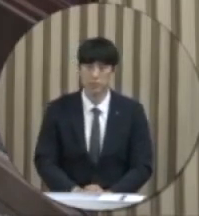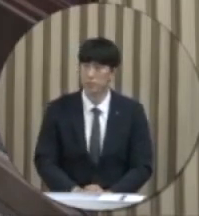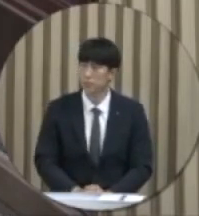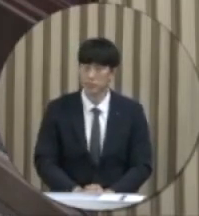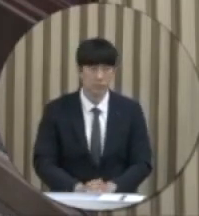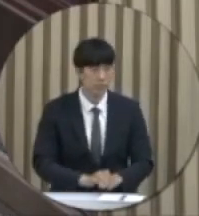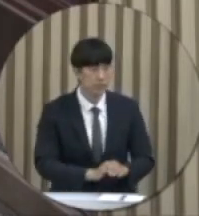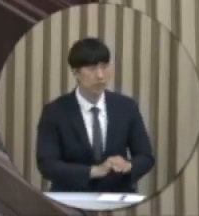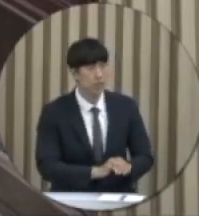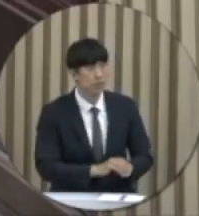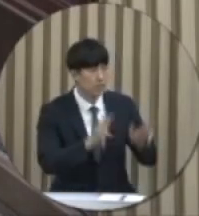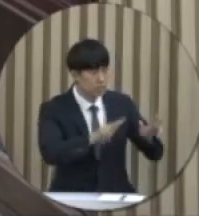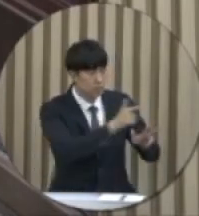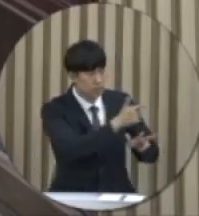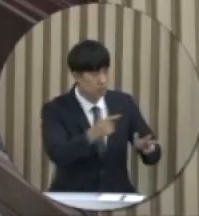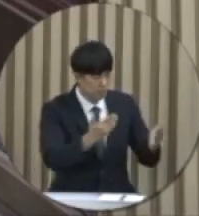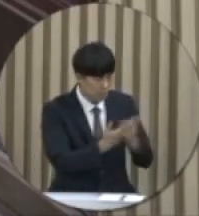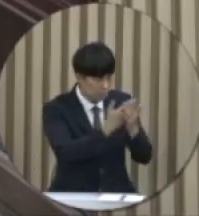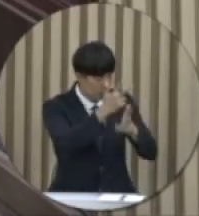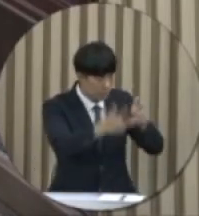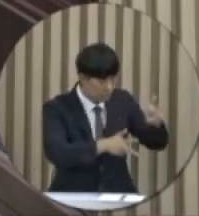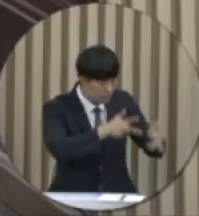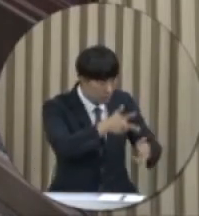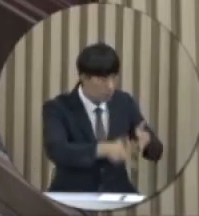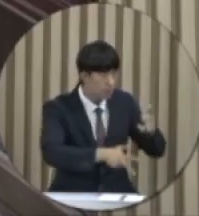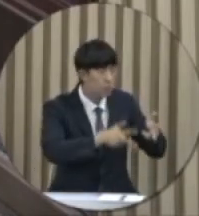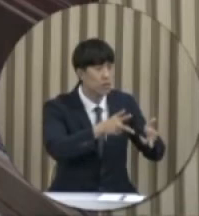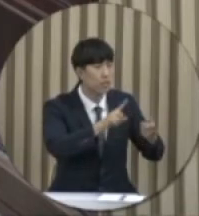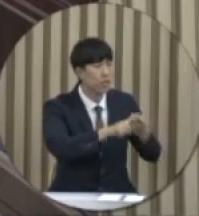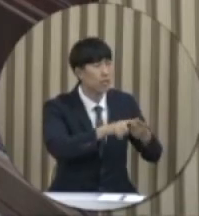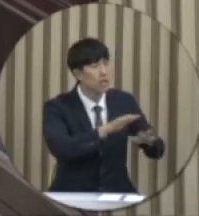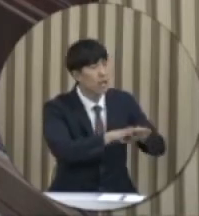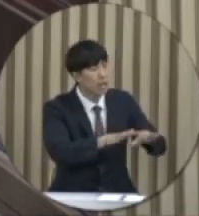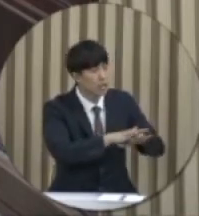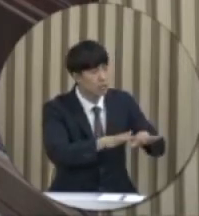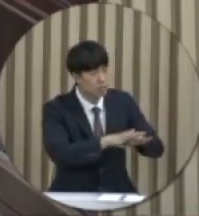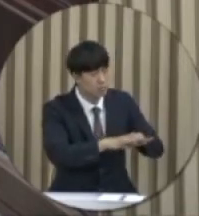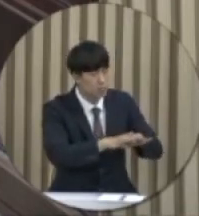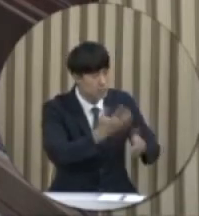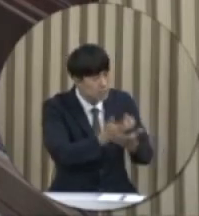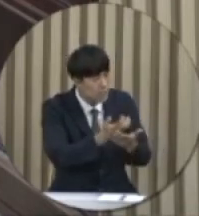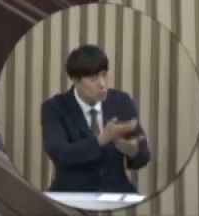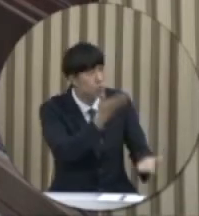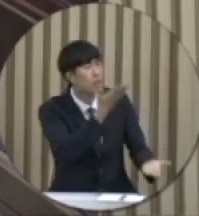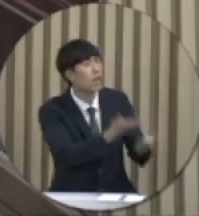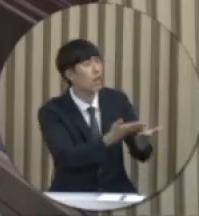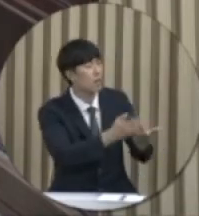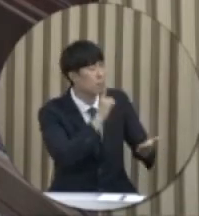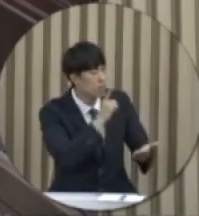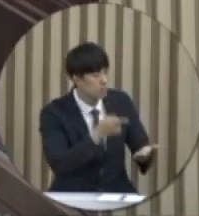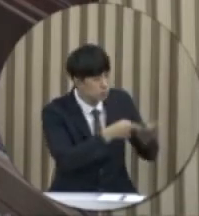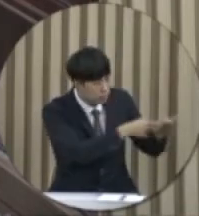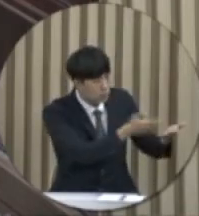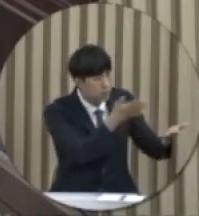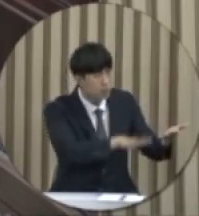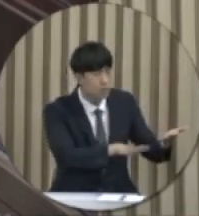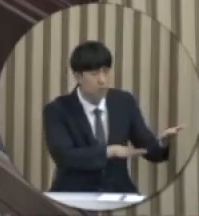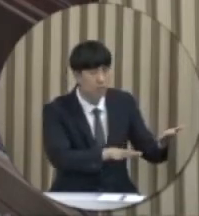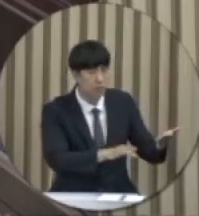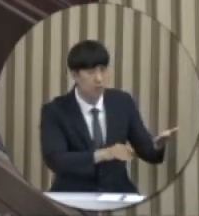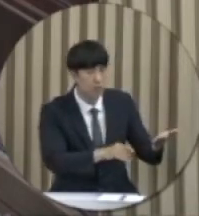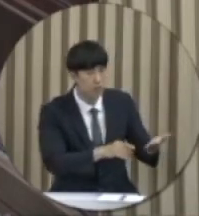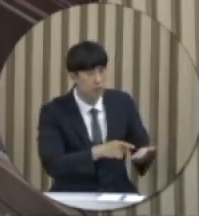지금 대규모 개발 사업의 광역교통 개선 대책을 자료 요구를 했더니 자료 요구가 명확하지가